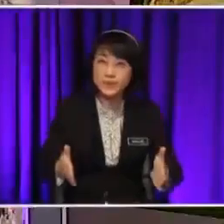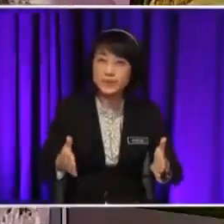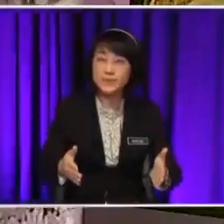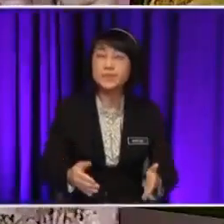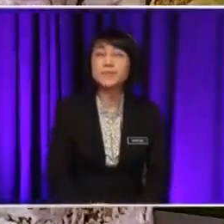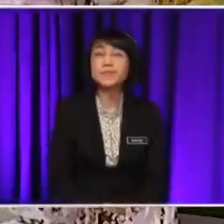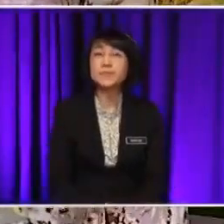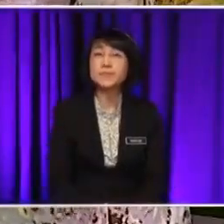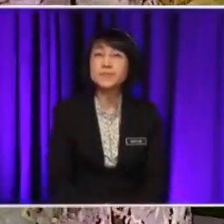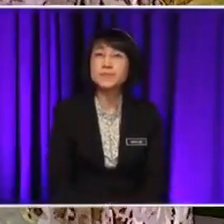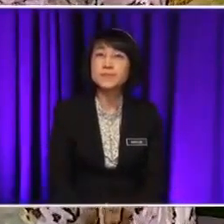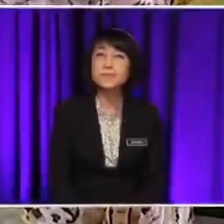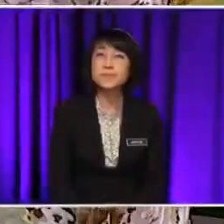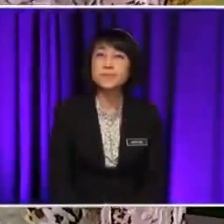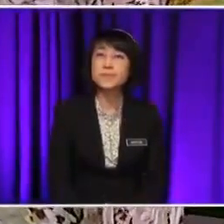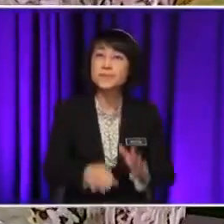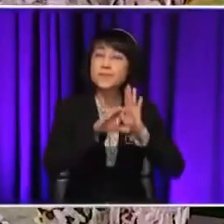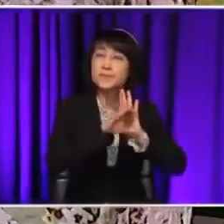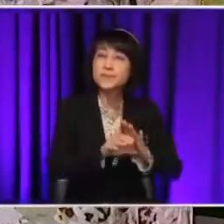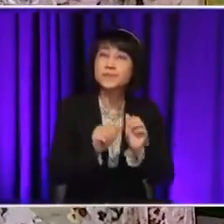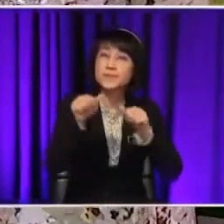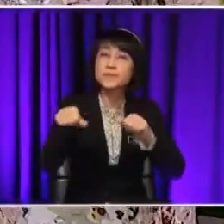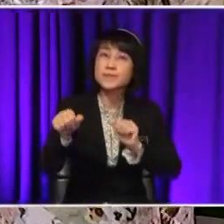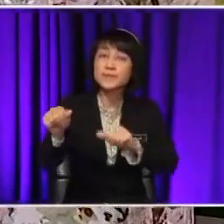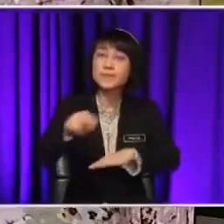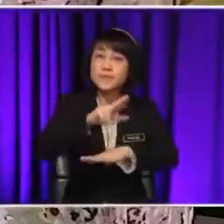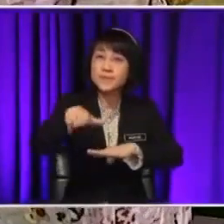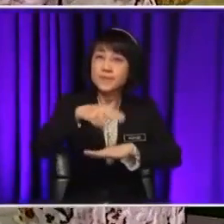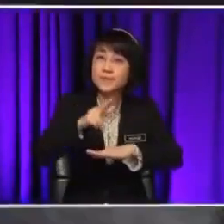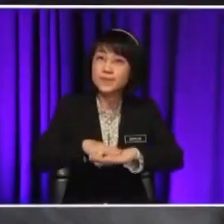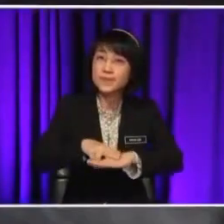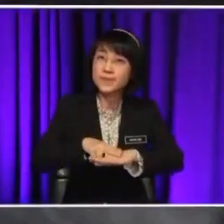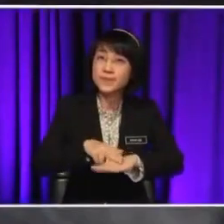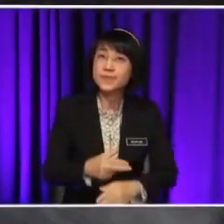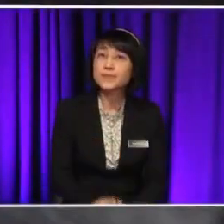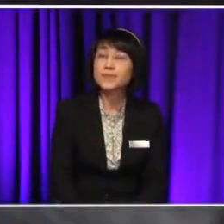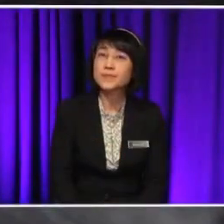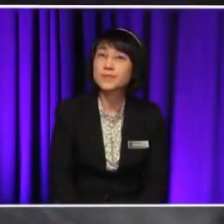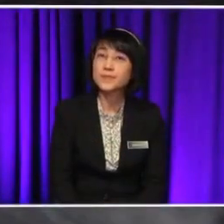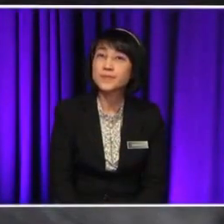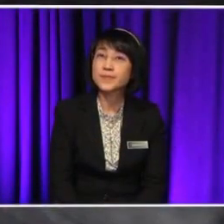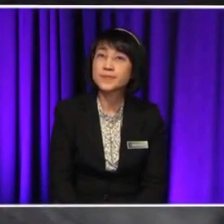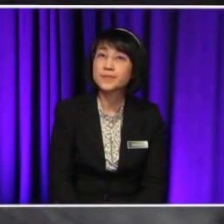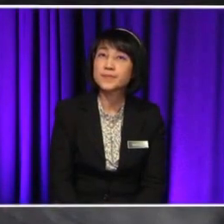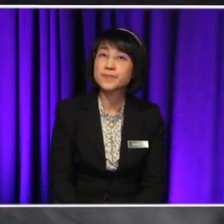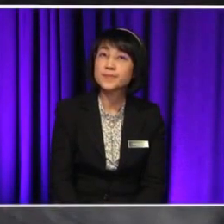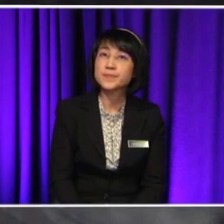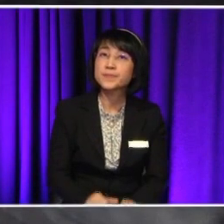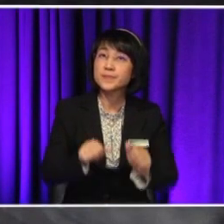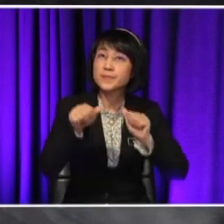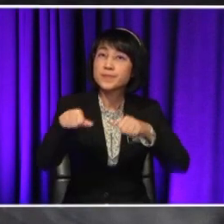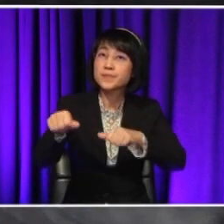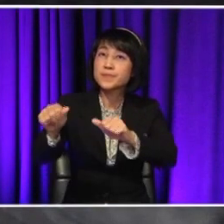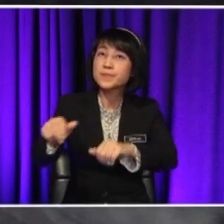contoh. Okey, kemudian contoh kat sini aliran naturalisme. Bila kita sebut aliran naturalisme, yang kita fokus